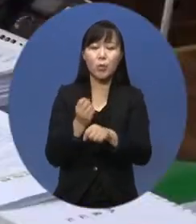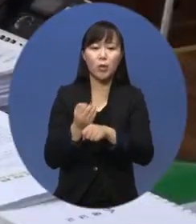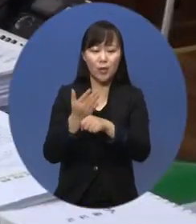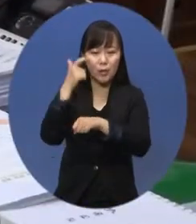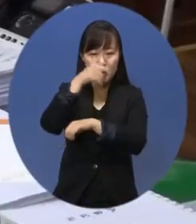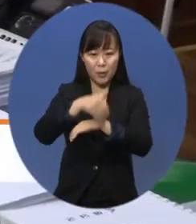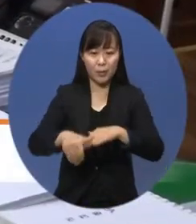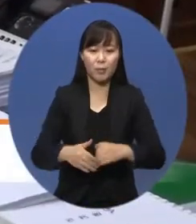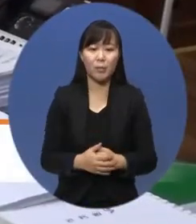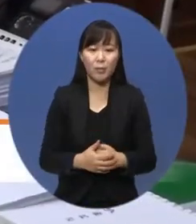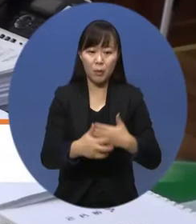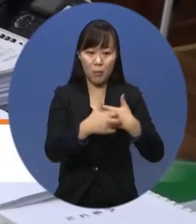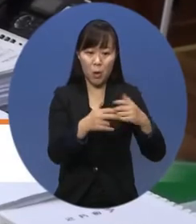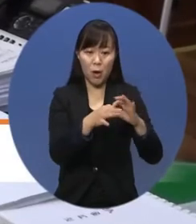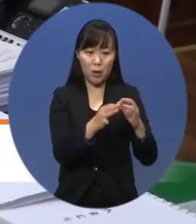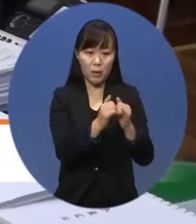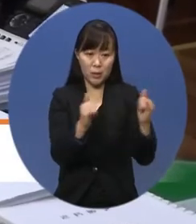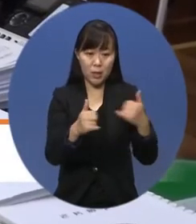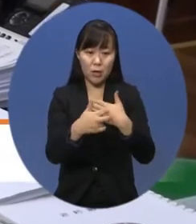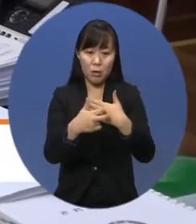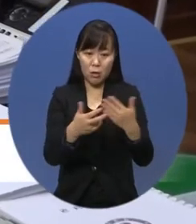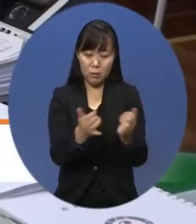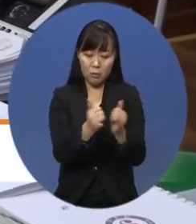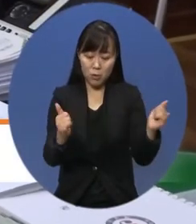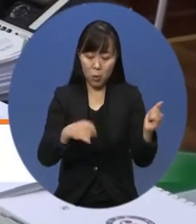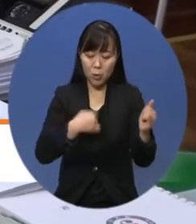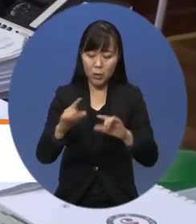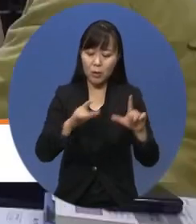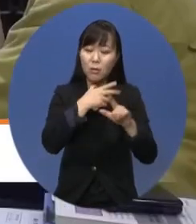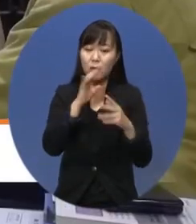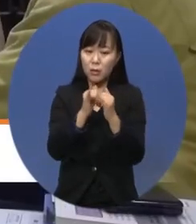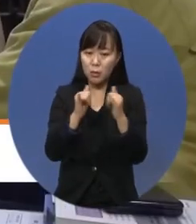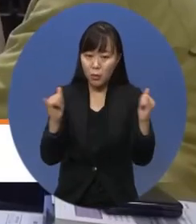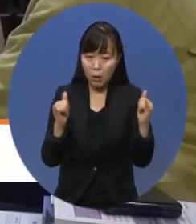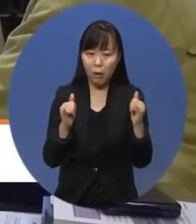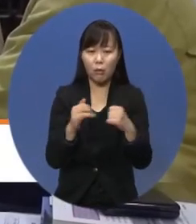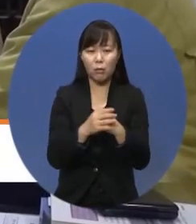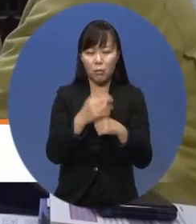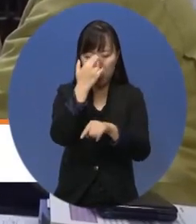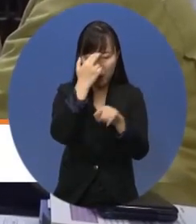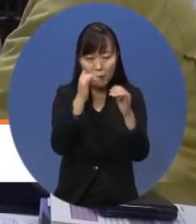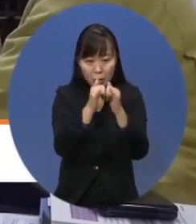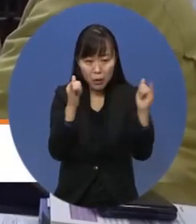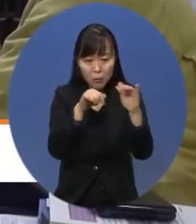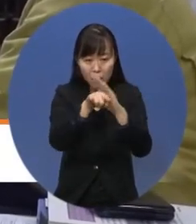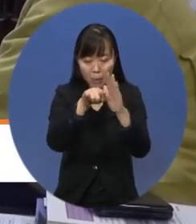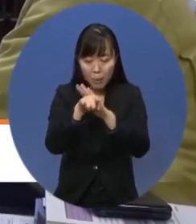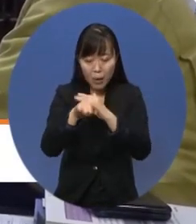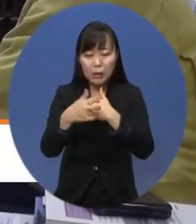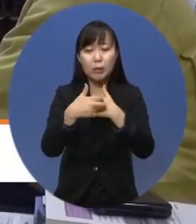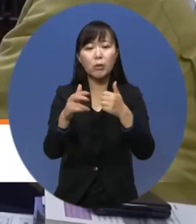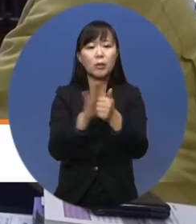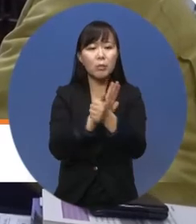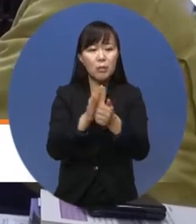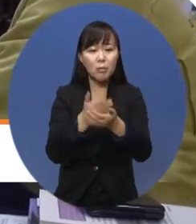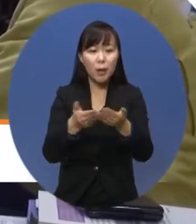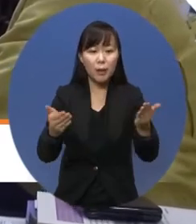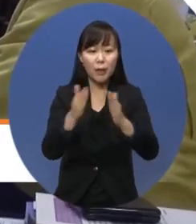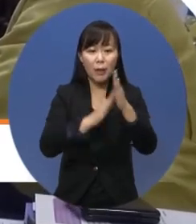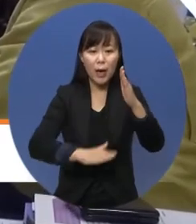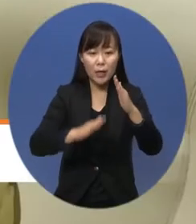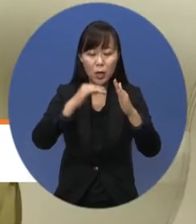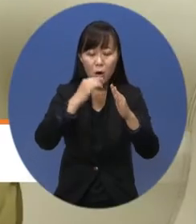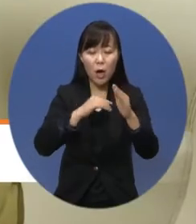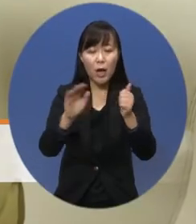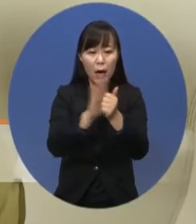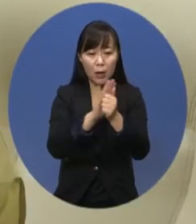예정입니다. 병원 측 관계자는 의료진이 독거 노인과 의료 취약계층을 찾아가 의료 서비스를 제공하는 가정 간호